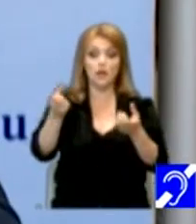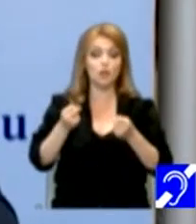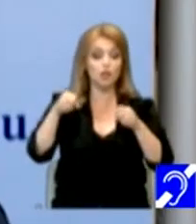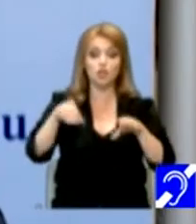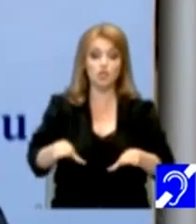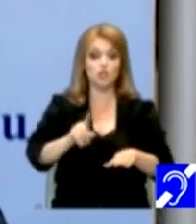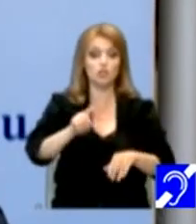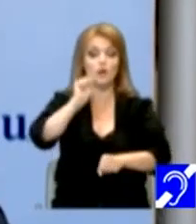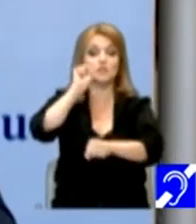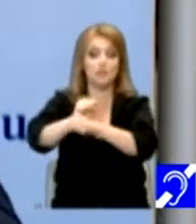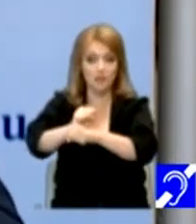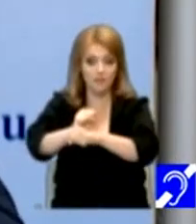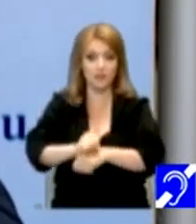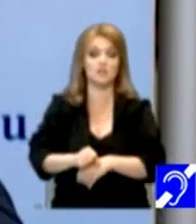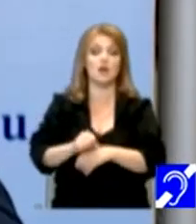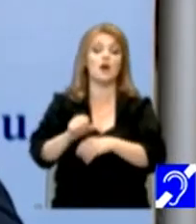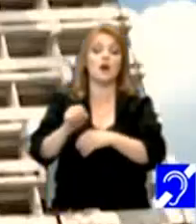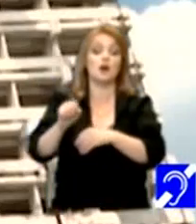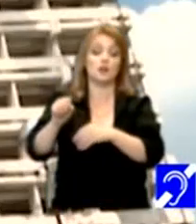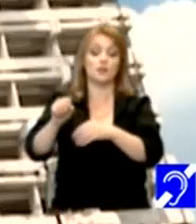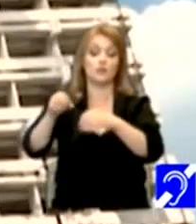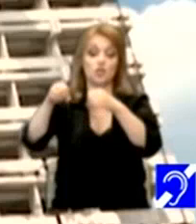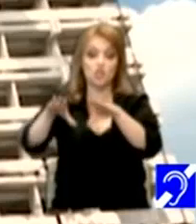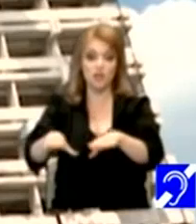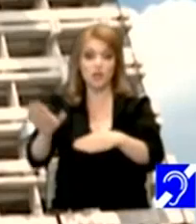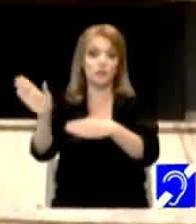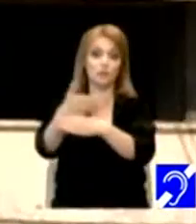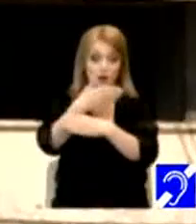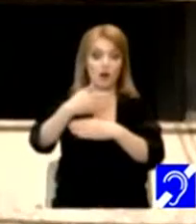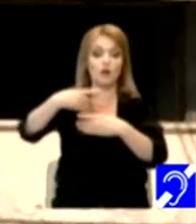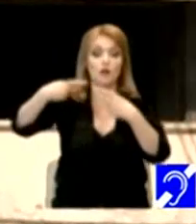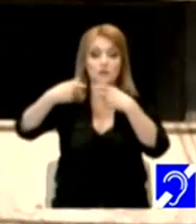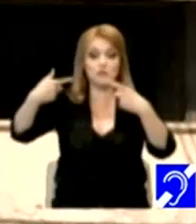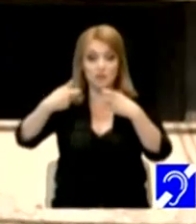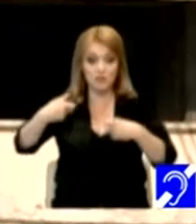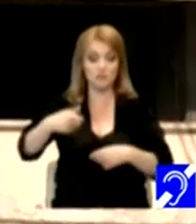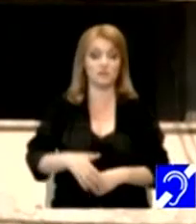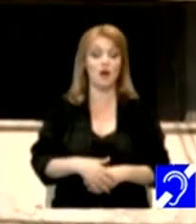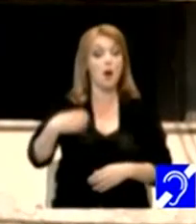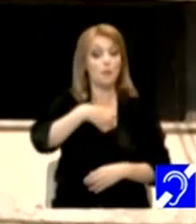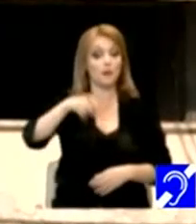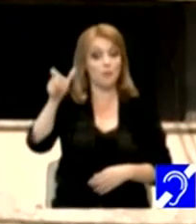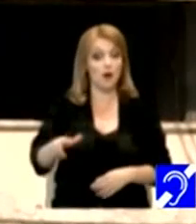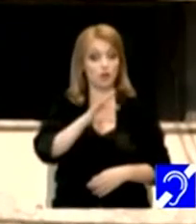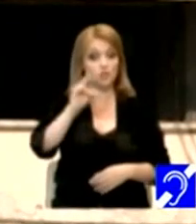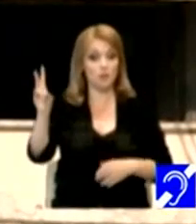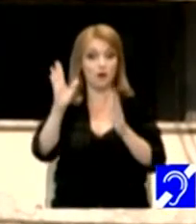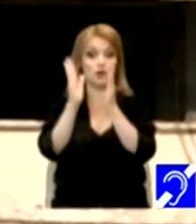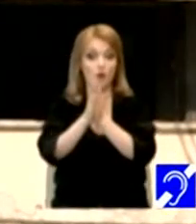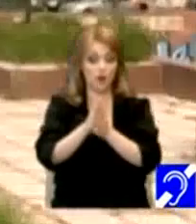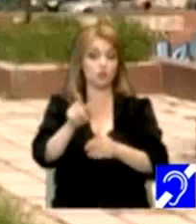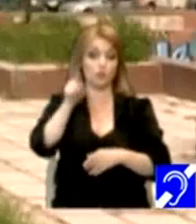pentru a suspenda autorizația de demolare a Hotelului Național din centrul Chișinăului. Primarul Ion Ceban i-a cerut lui Chironda